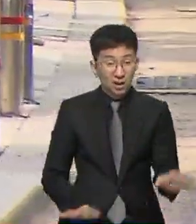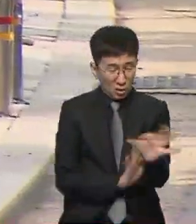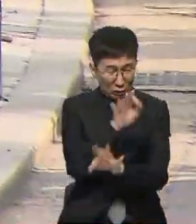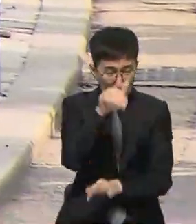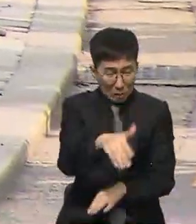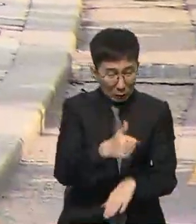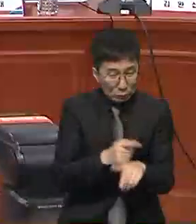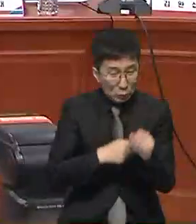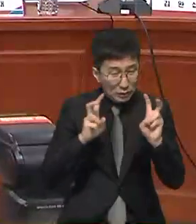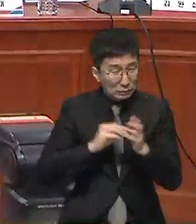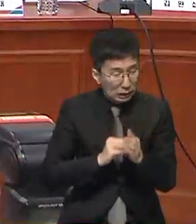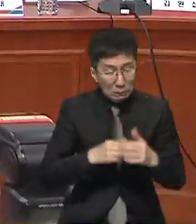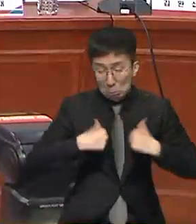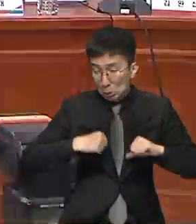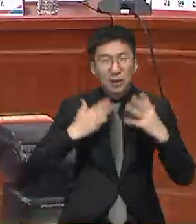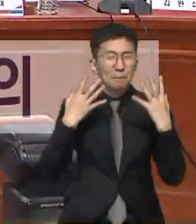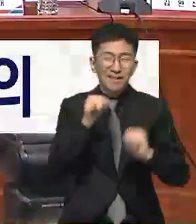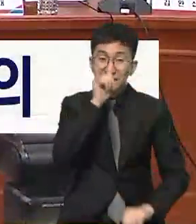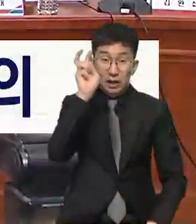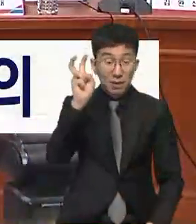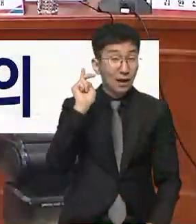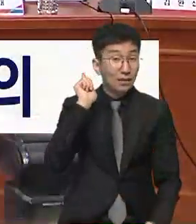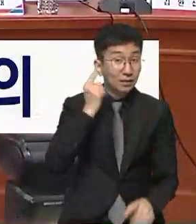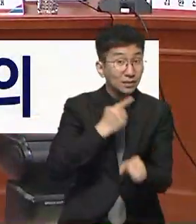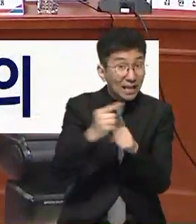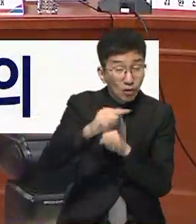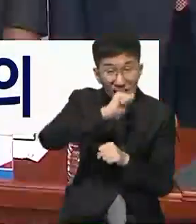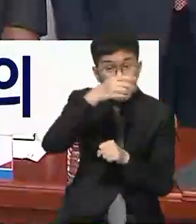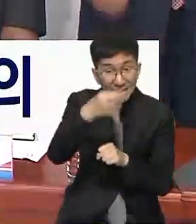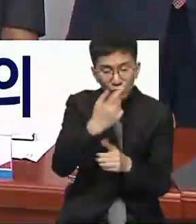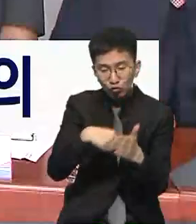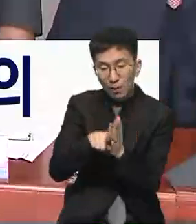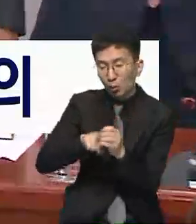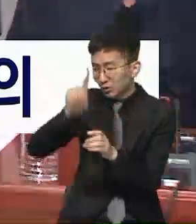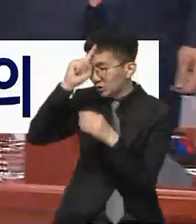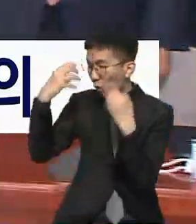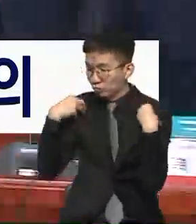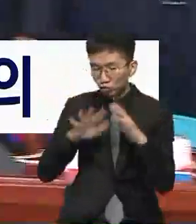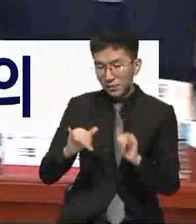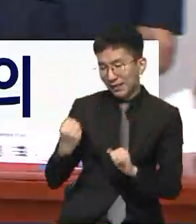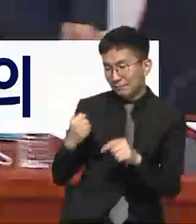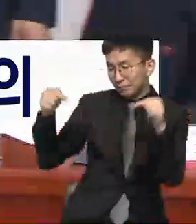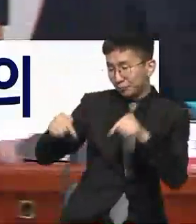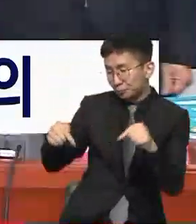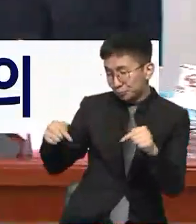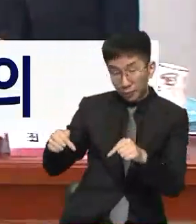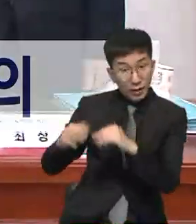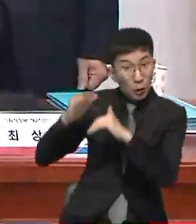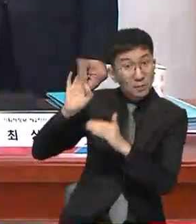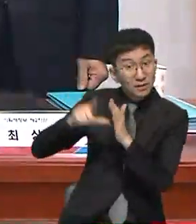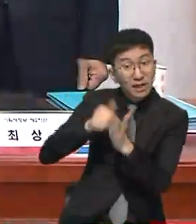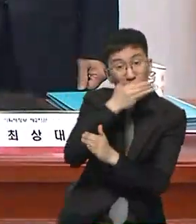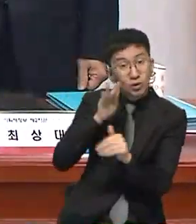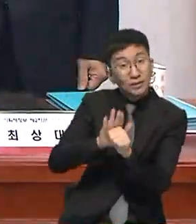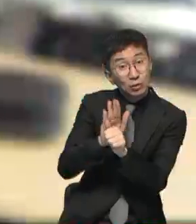없는 상황. 내년도 예산안 논의를 위한 당정협의회에선 이런 청년들에 대한 지원 대책이 테이블에